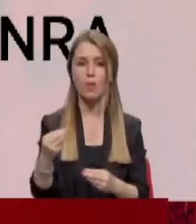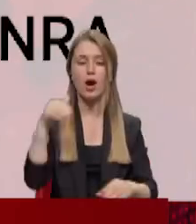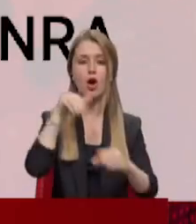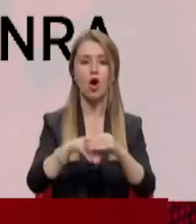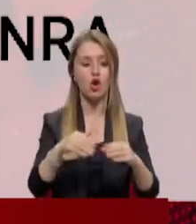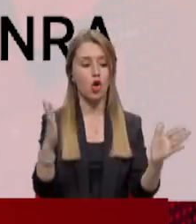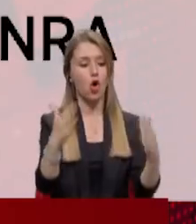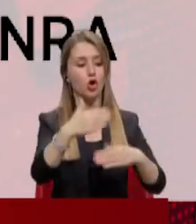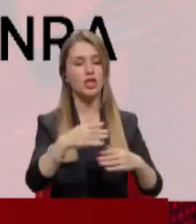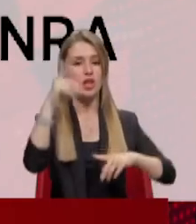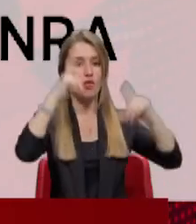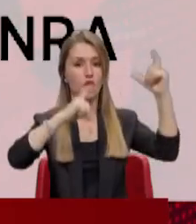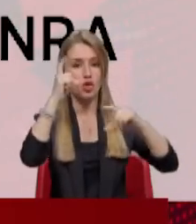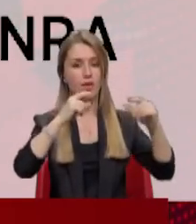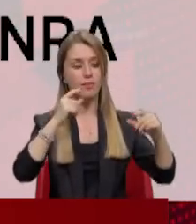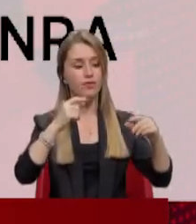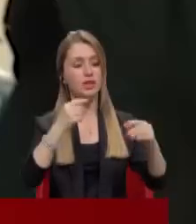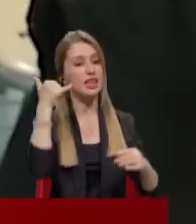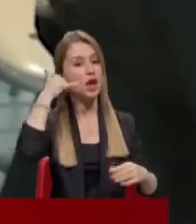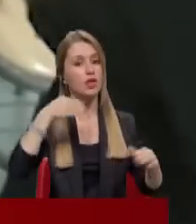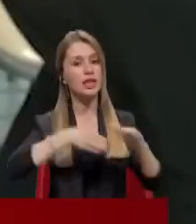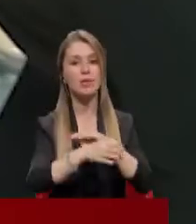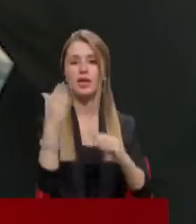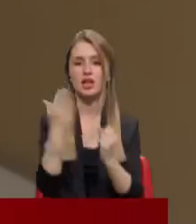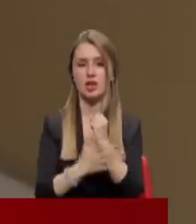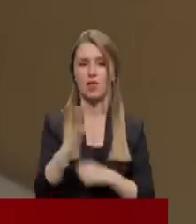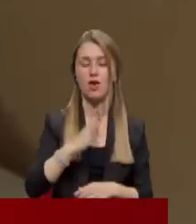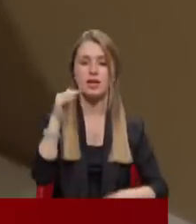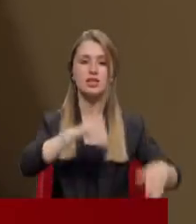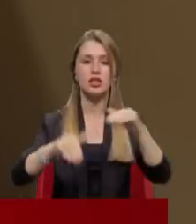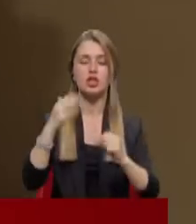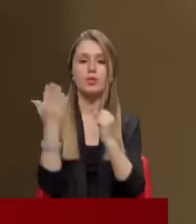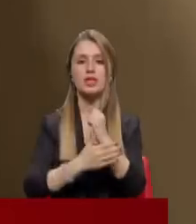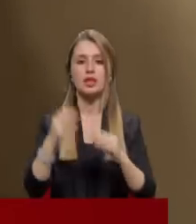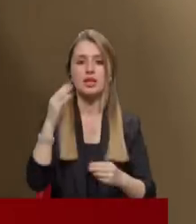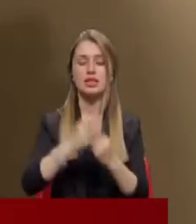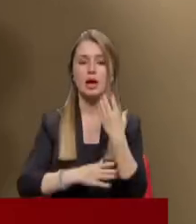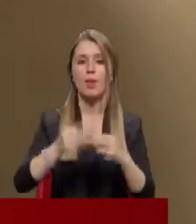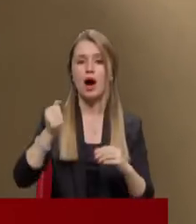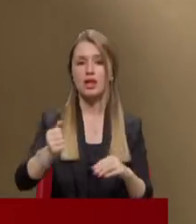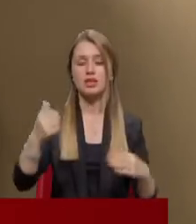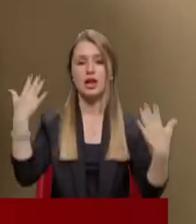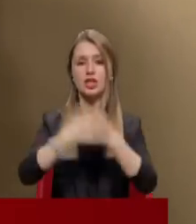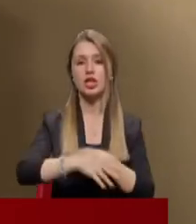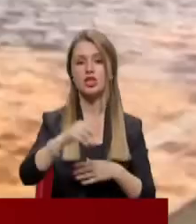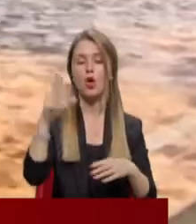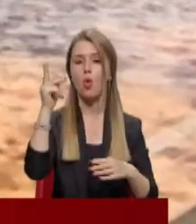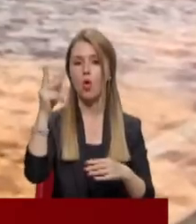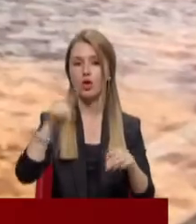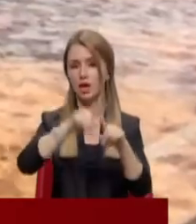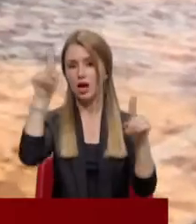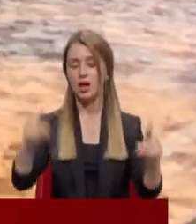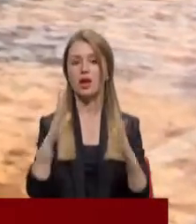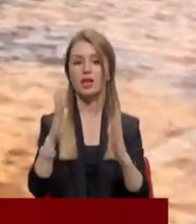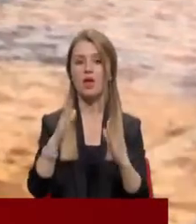kabinine telefon ya da fotoğraf makinesiyle girmek yasak. Zarfları sayalım. Seçim yasakları sabah saat 6'dan gece 24'e kadar